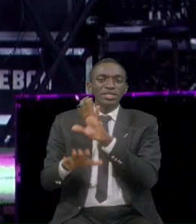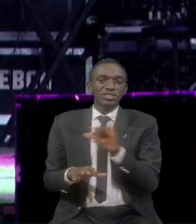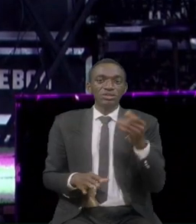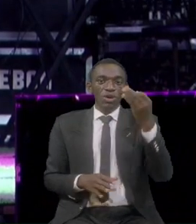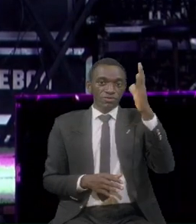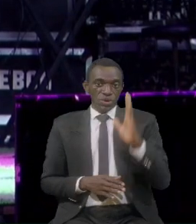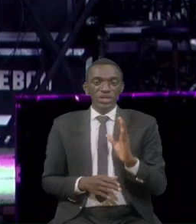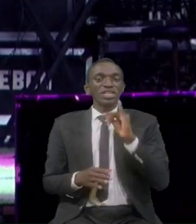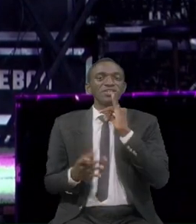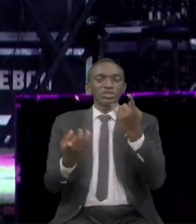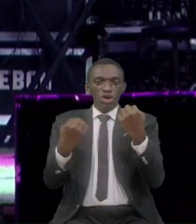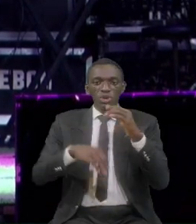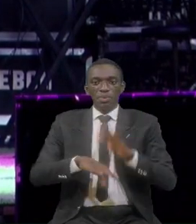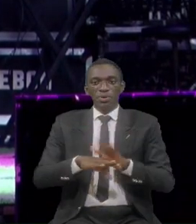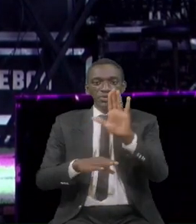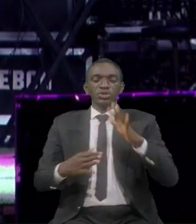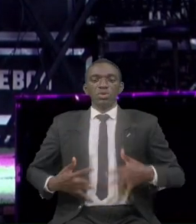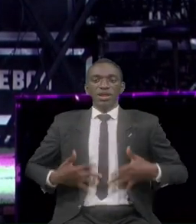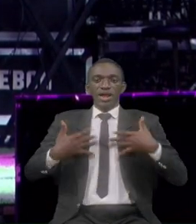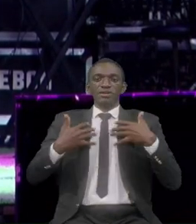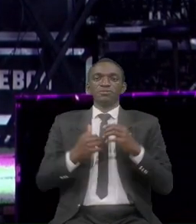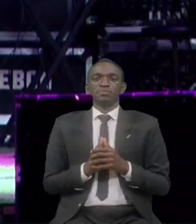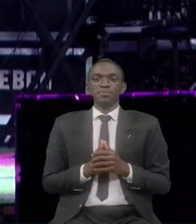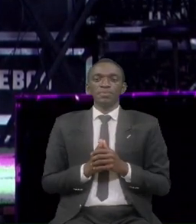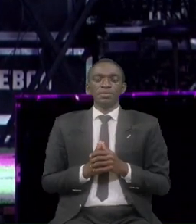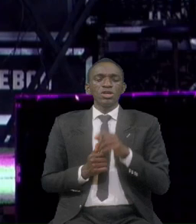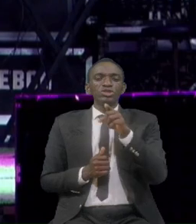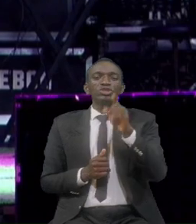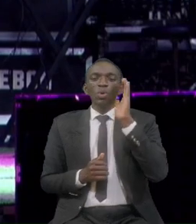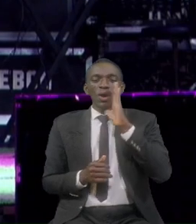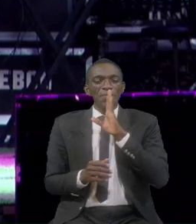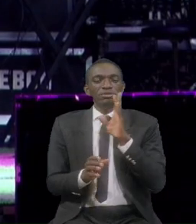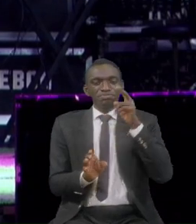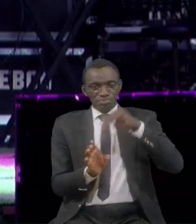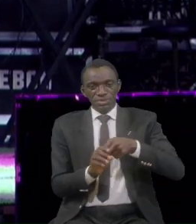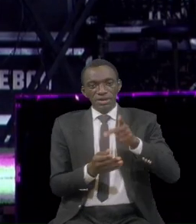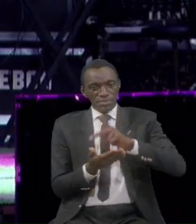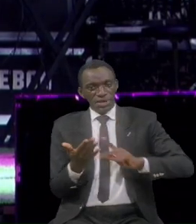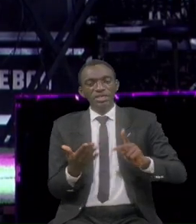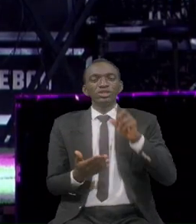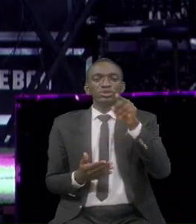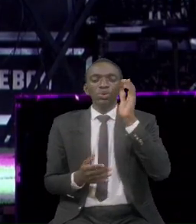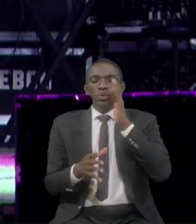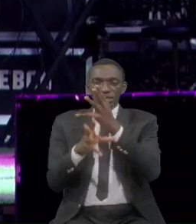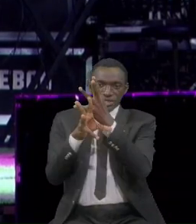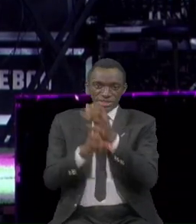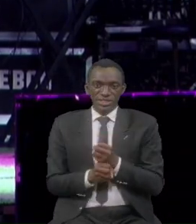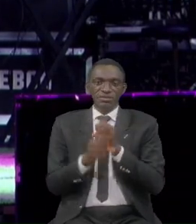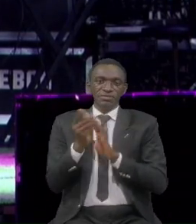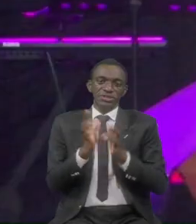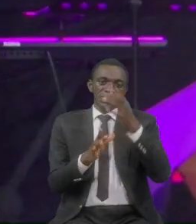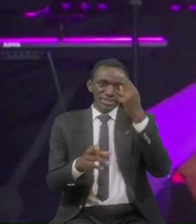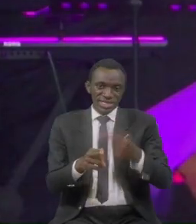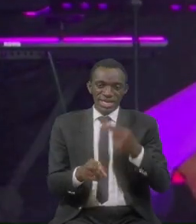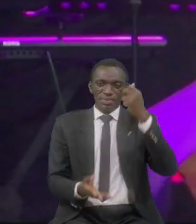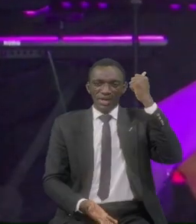gabi, muduol ang kaluoy sa Dios imong kinabuhi. You'll be a partaker. You'll be a receiver. O ikaw ang katong mudawat o ikaw ang katong